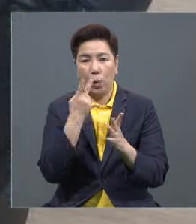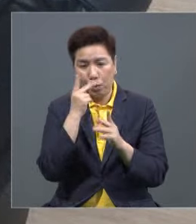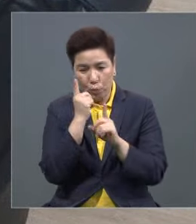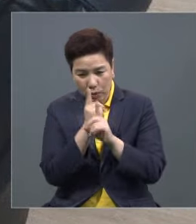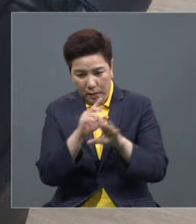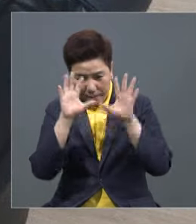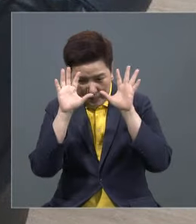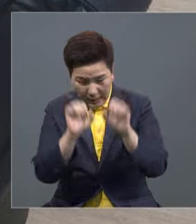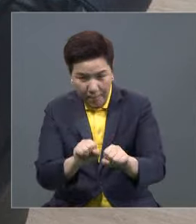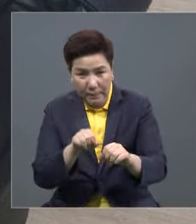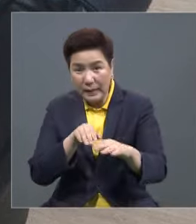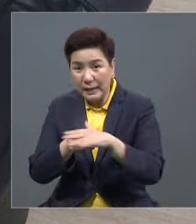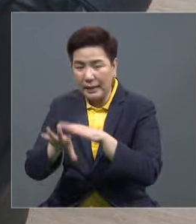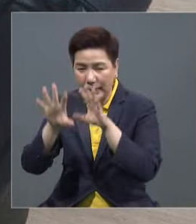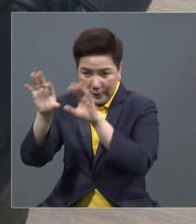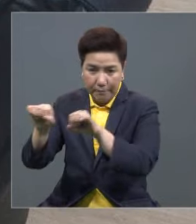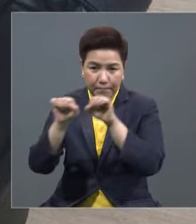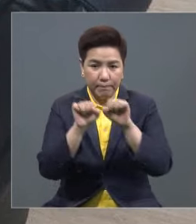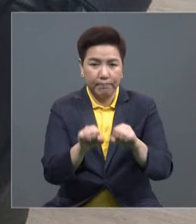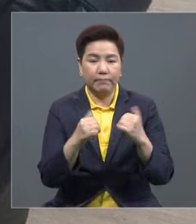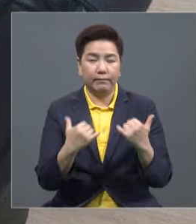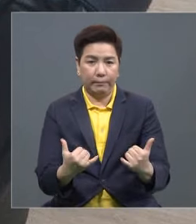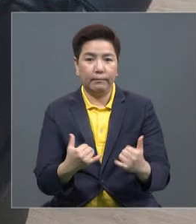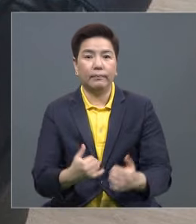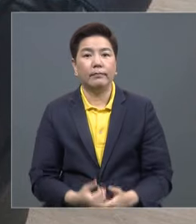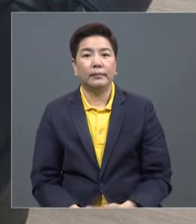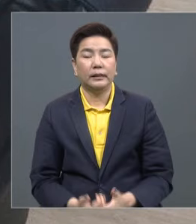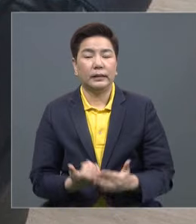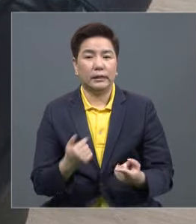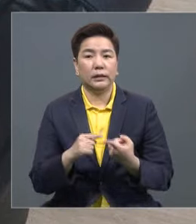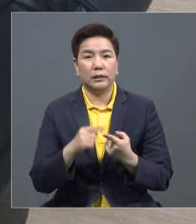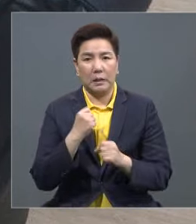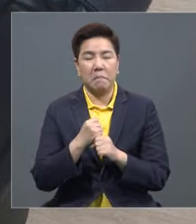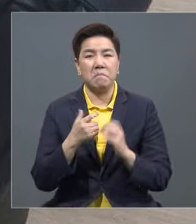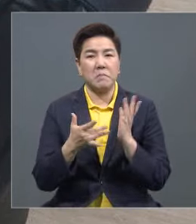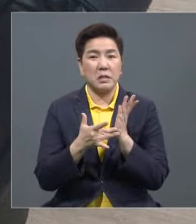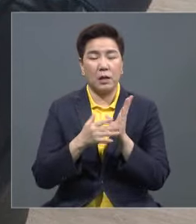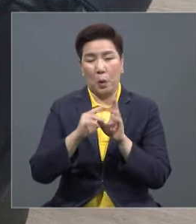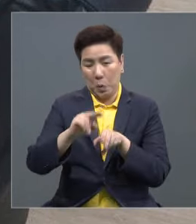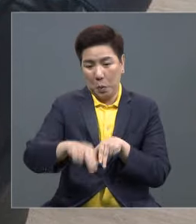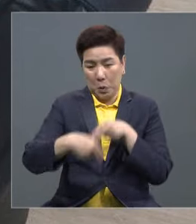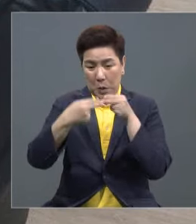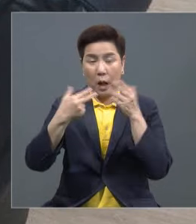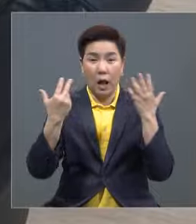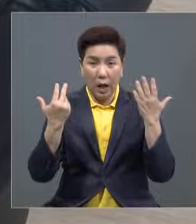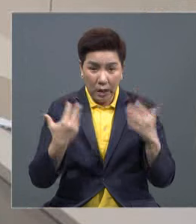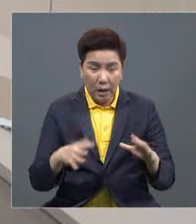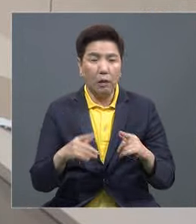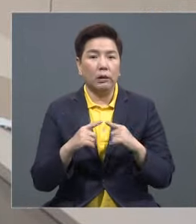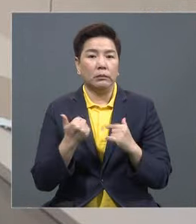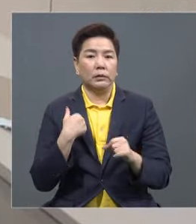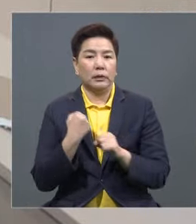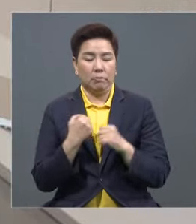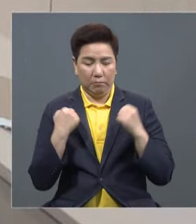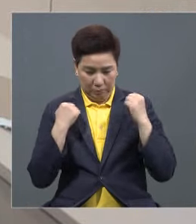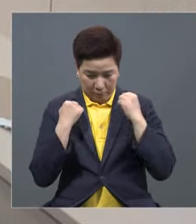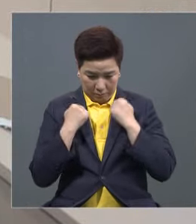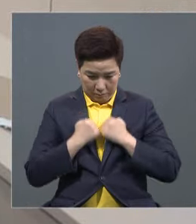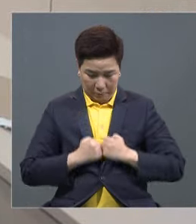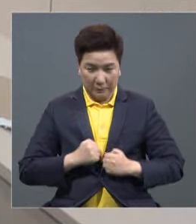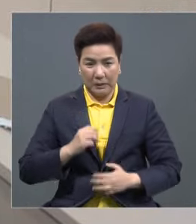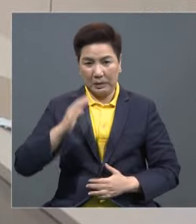ตามผู้ต้องหาที่ยังหลบหนีมาดำเนินคดีต่อไปตอนนี้เพัฒนานอกจากวิดีโอคอแล้วเนี่ยนะครับเมีการแต่งชุดเป็นตำรวจด้วย